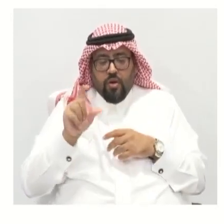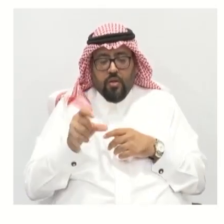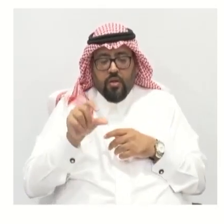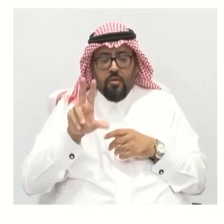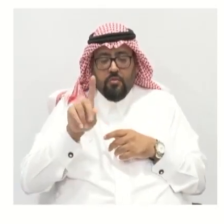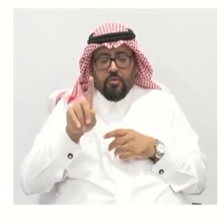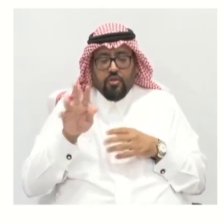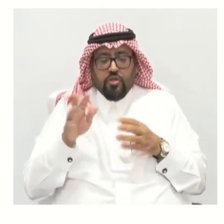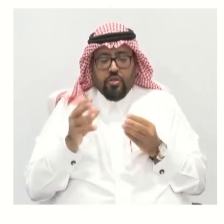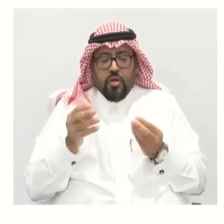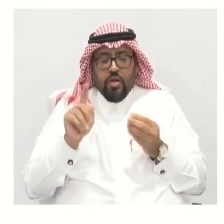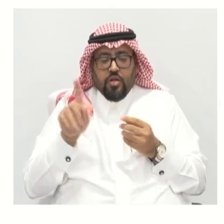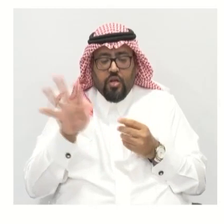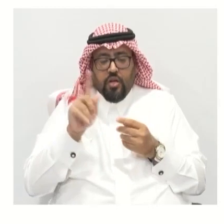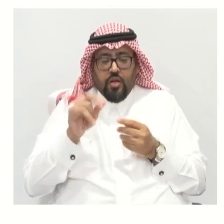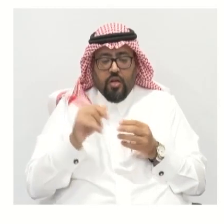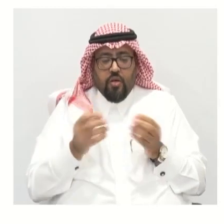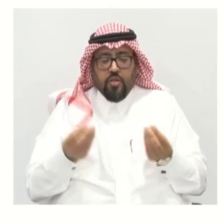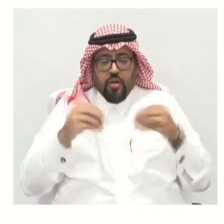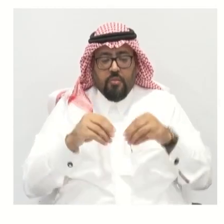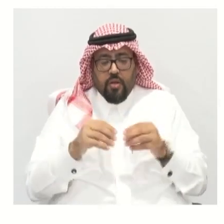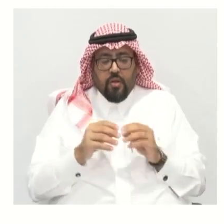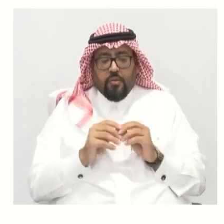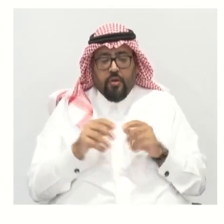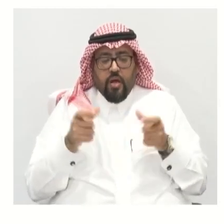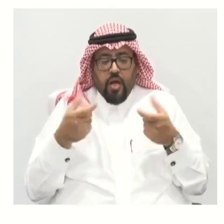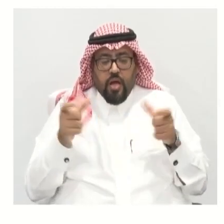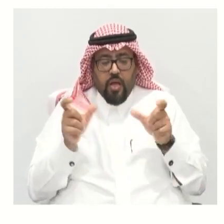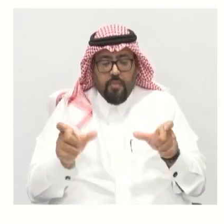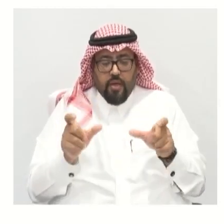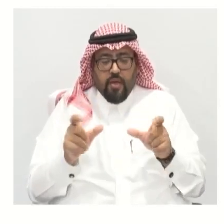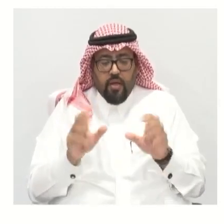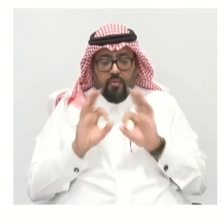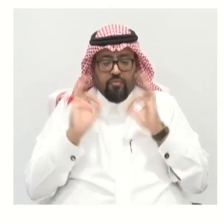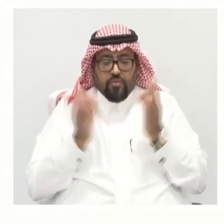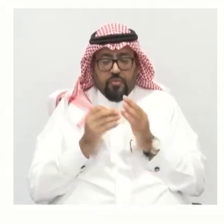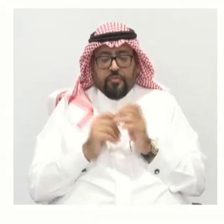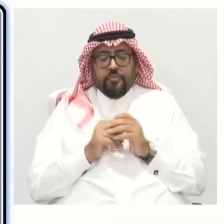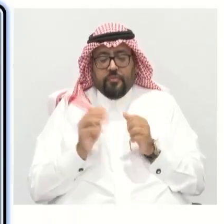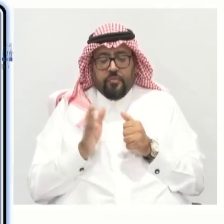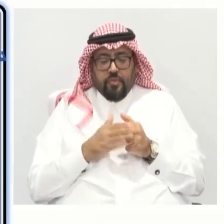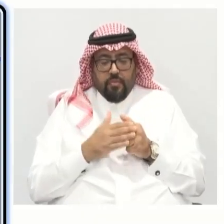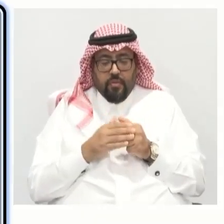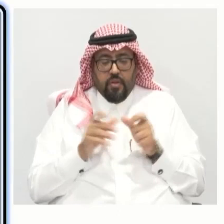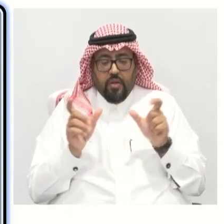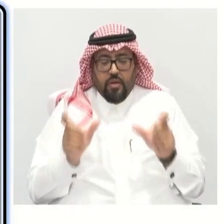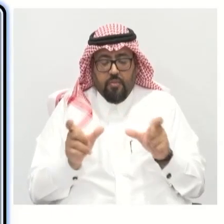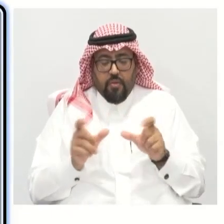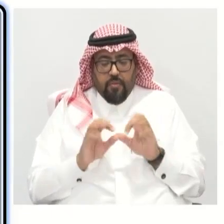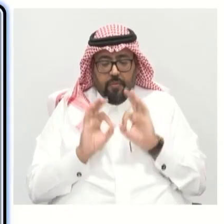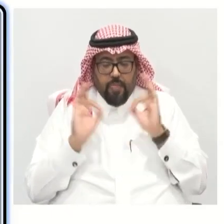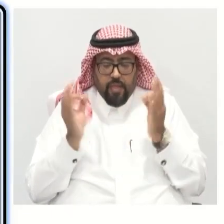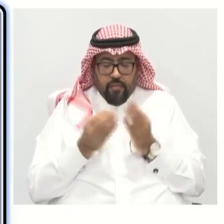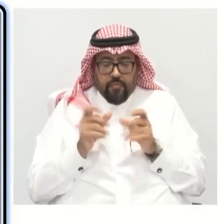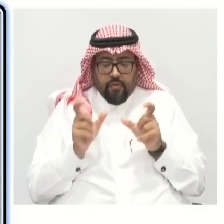والتنميه البشريه والتنميه الاجتماعيه خدمات الحمايه الاجتماعيه نعم احسنتم اذا